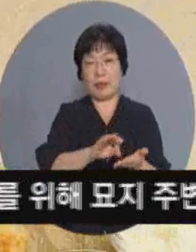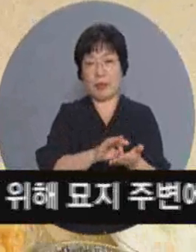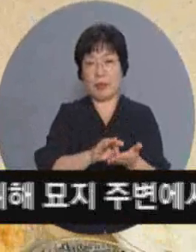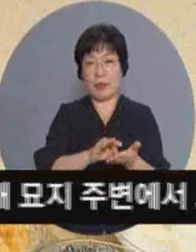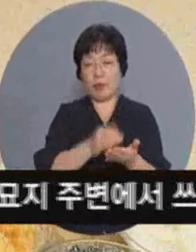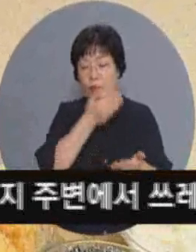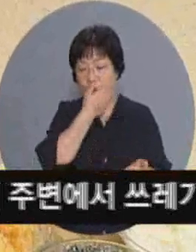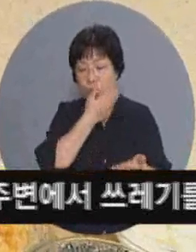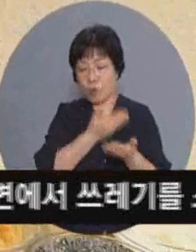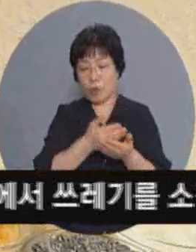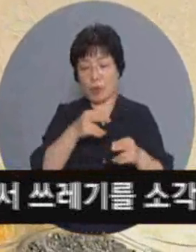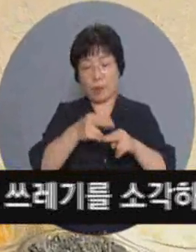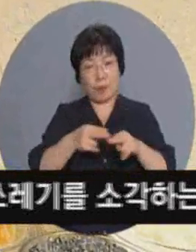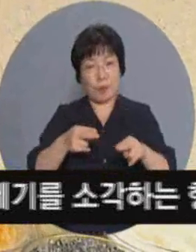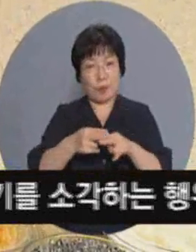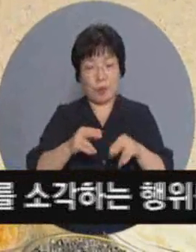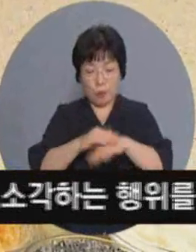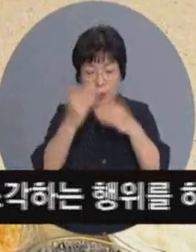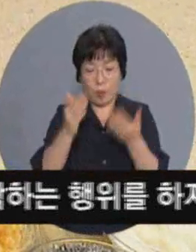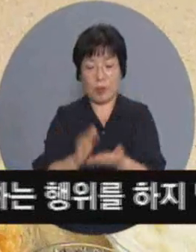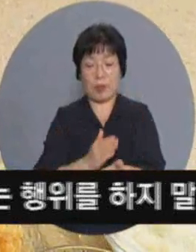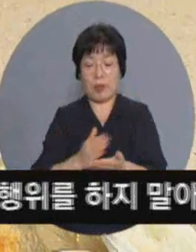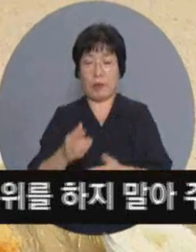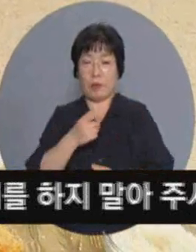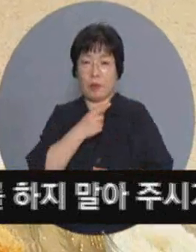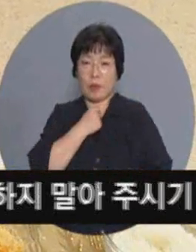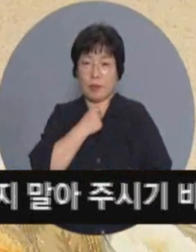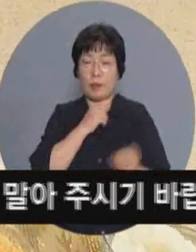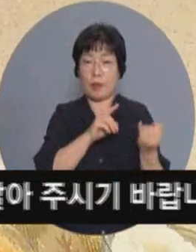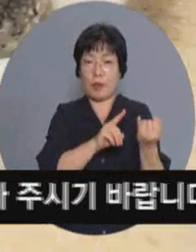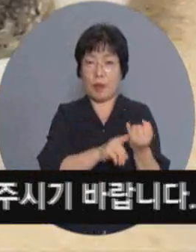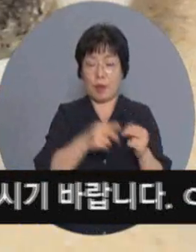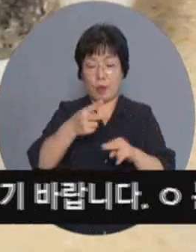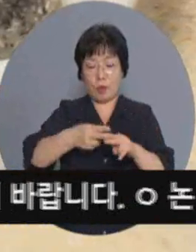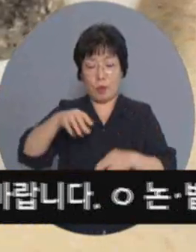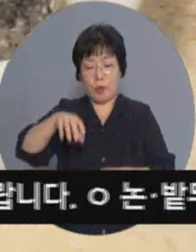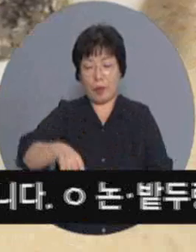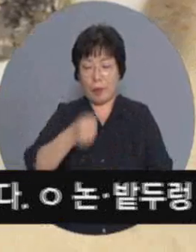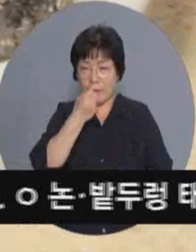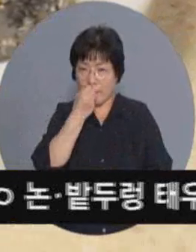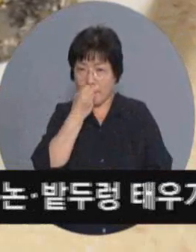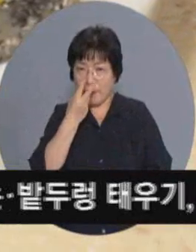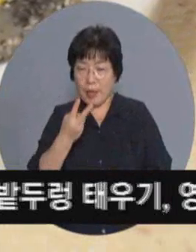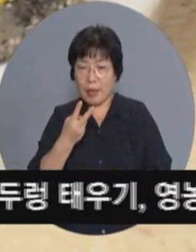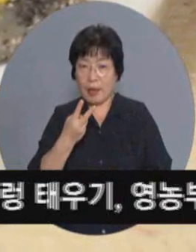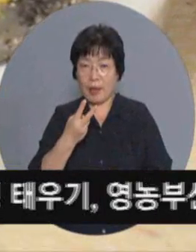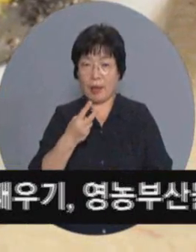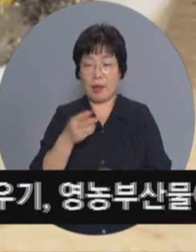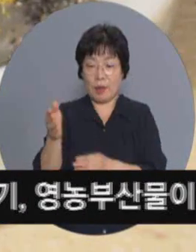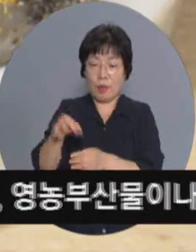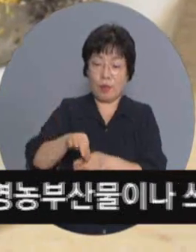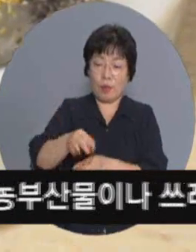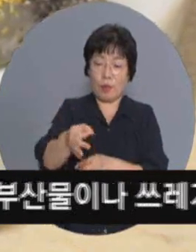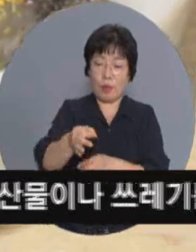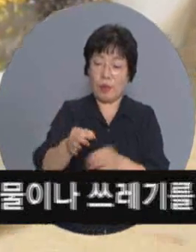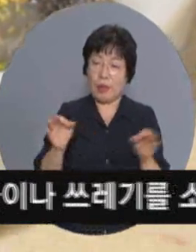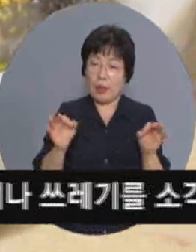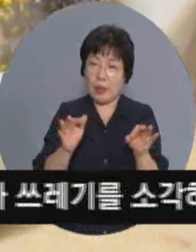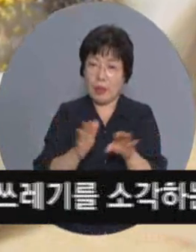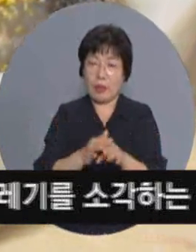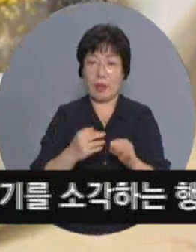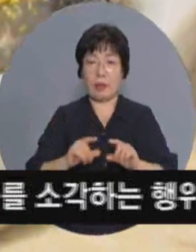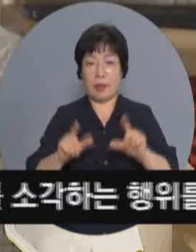이처럼 귀한 음식을 모두와 나누고 싶은 명인의 뜻이 담긴 주방에선 특유의 코를 찌르는 홍어 향이 사라지는 날이